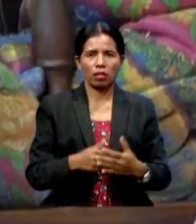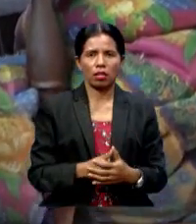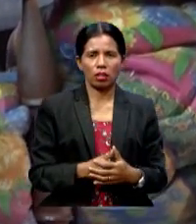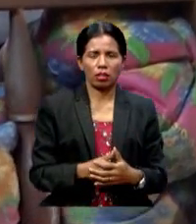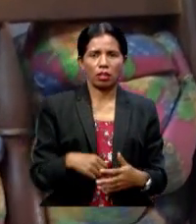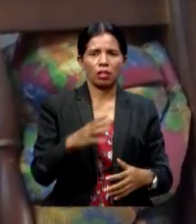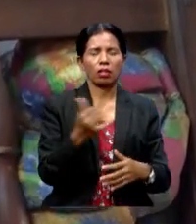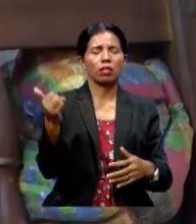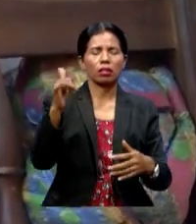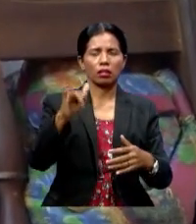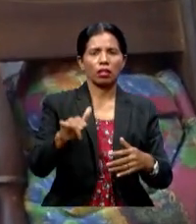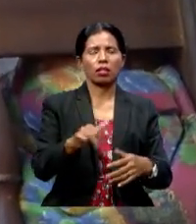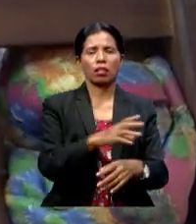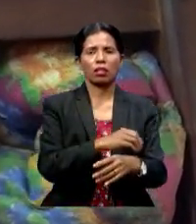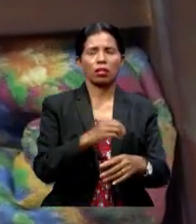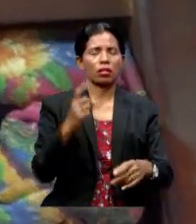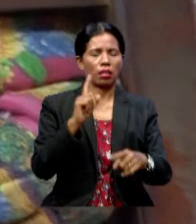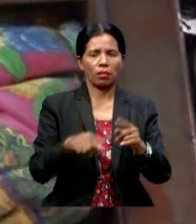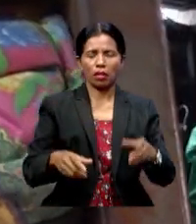exatamente, tira nem vulnerável ali do fogo.